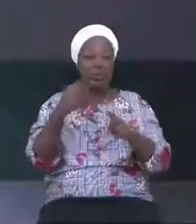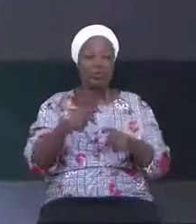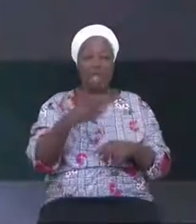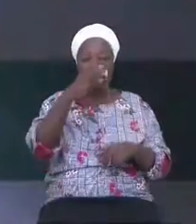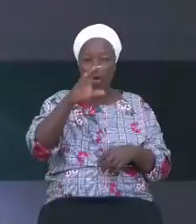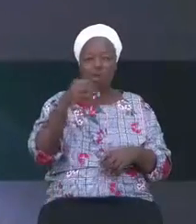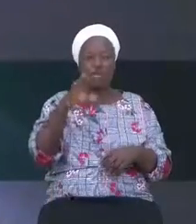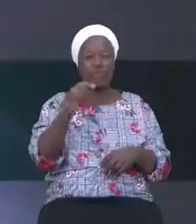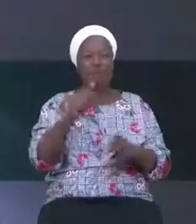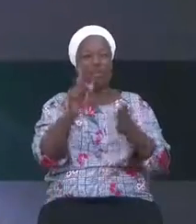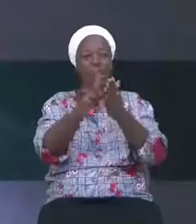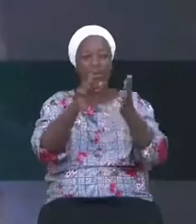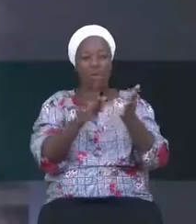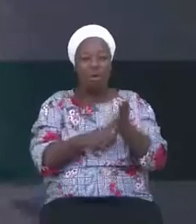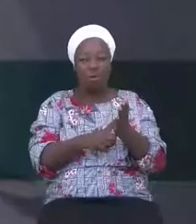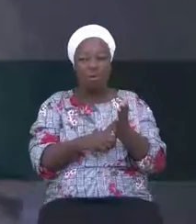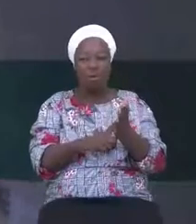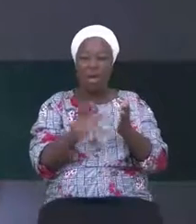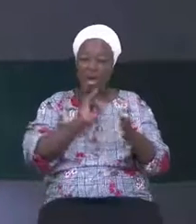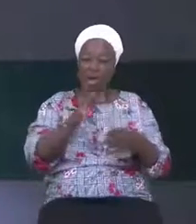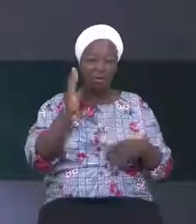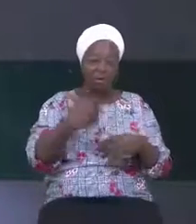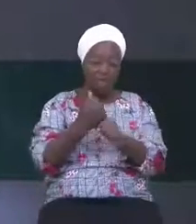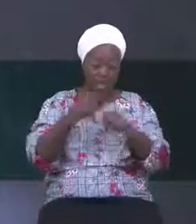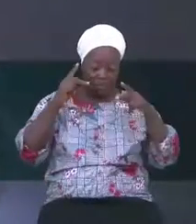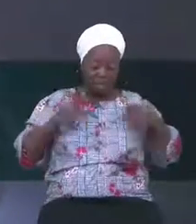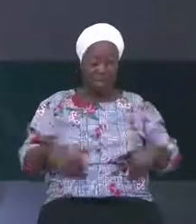loi. Je vais rendre ça personnel.